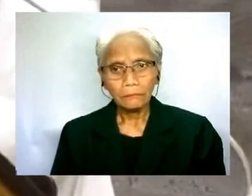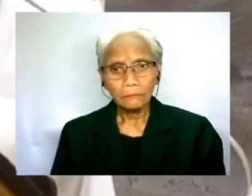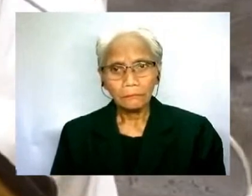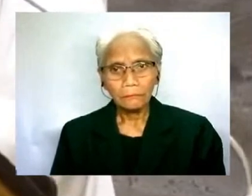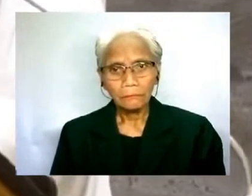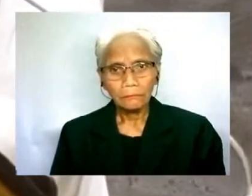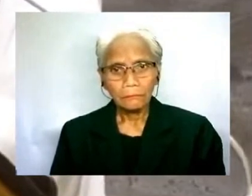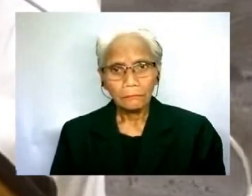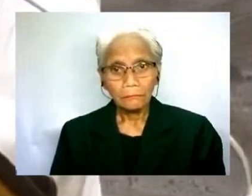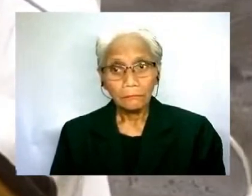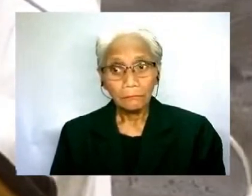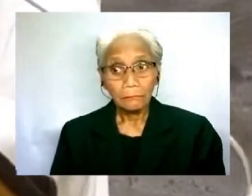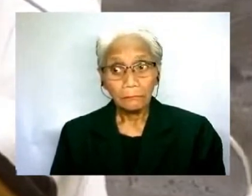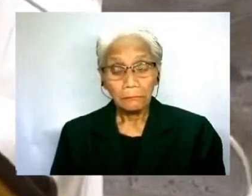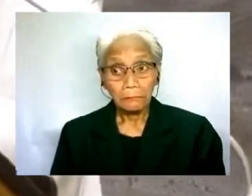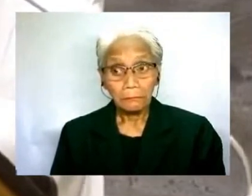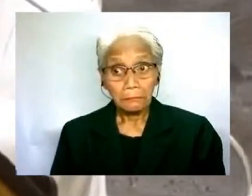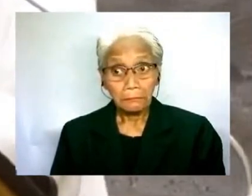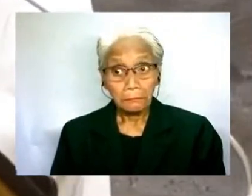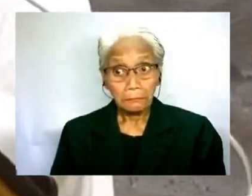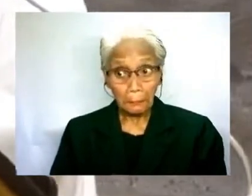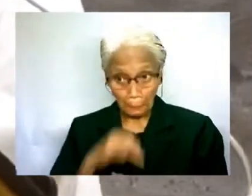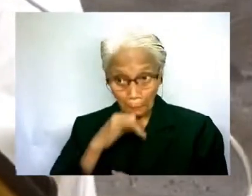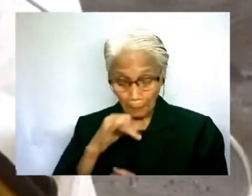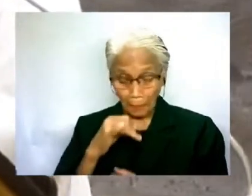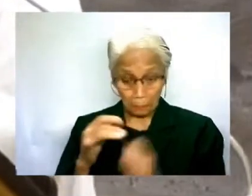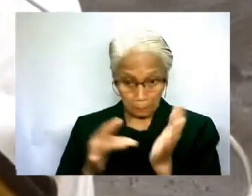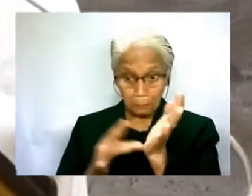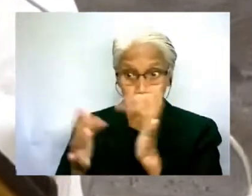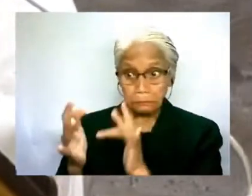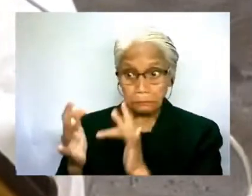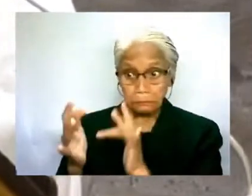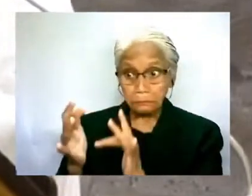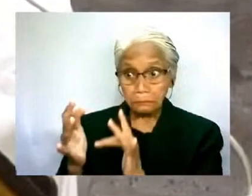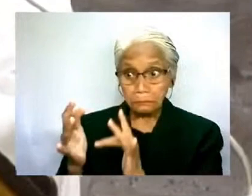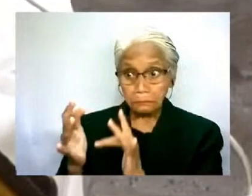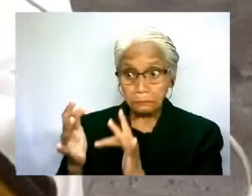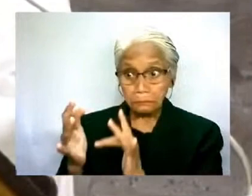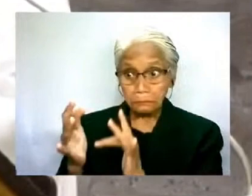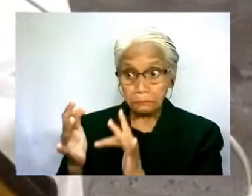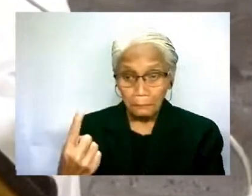kay Jesus lang ba natupad